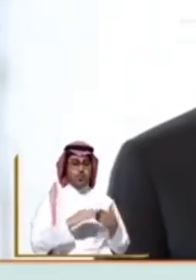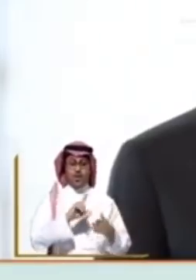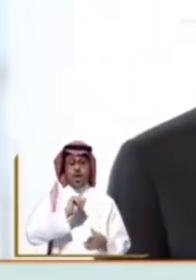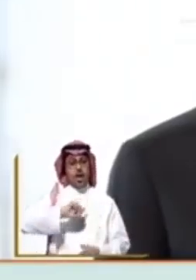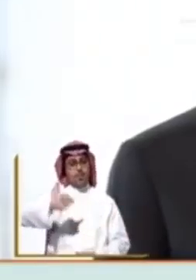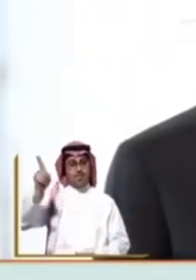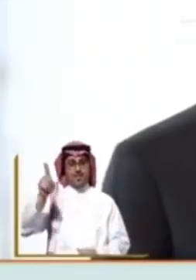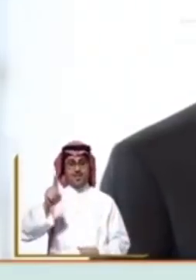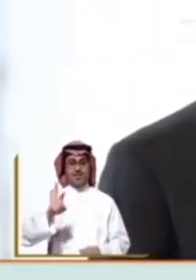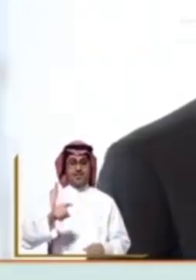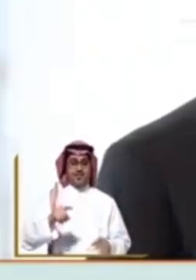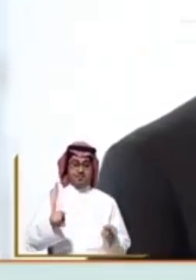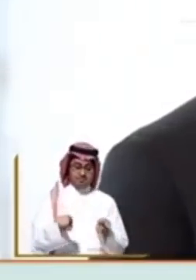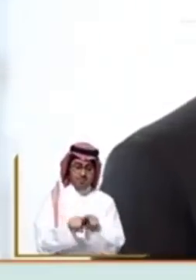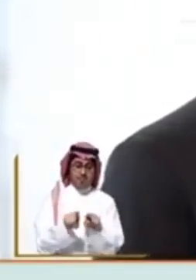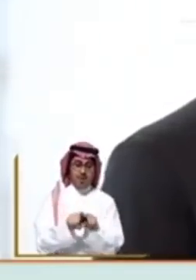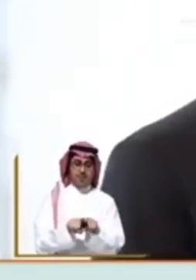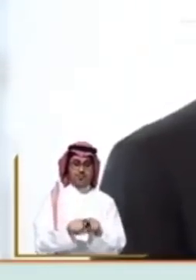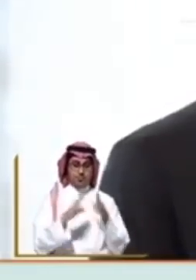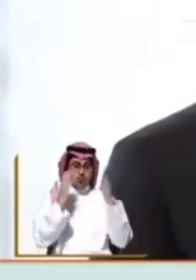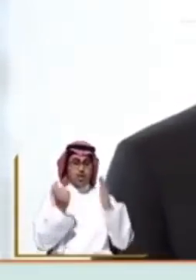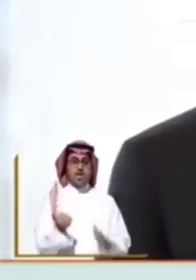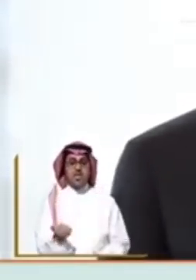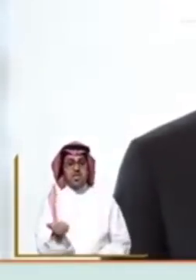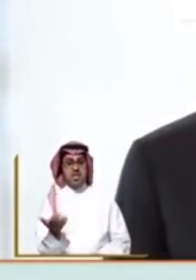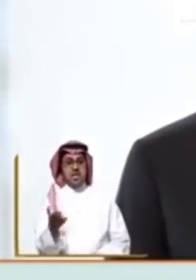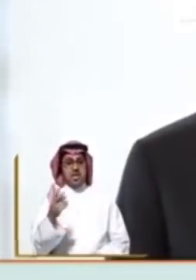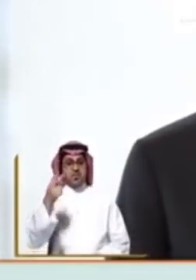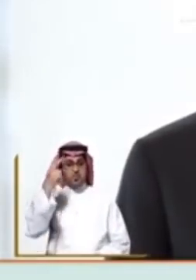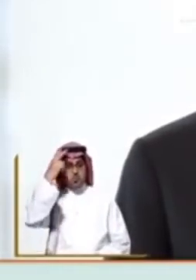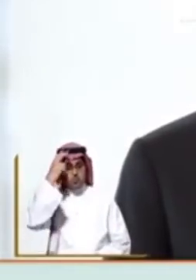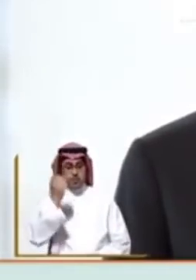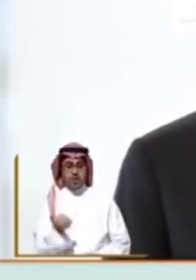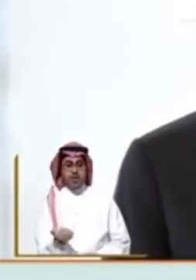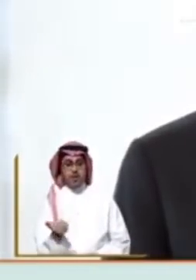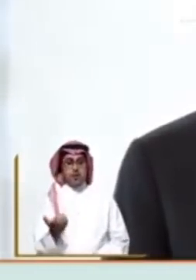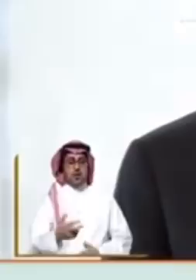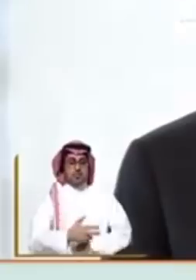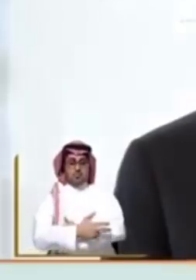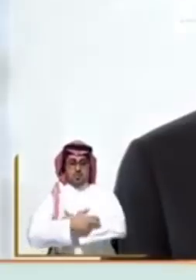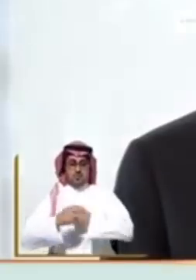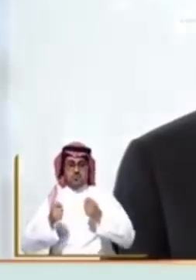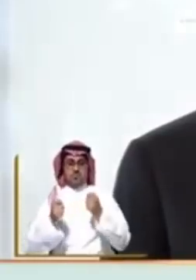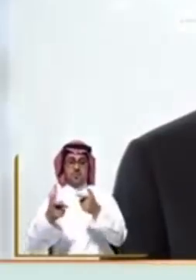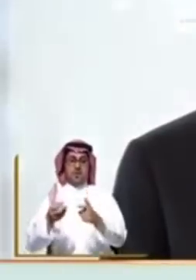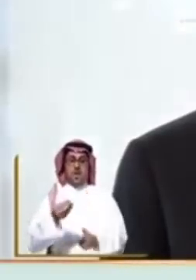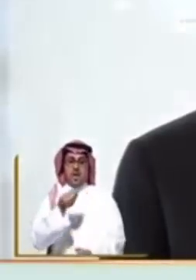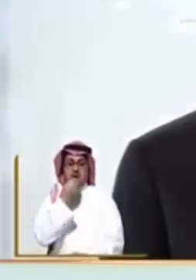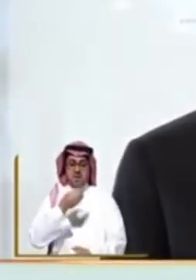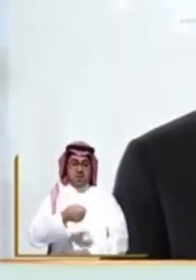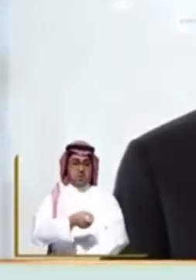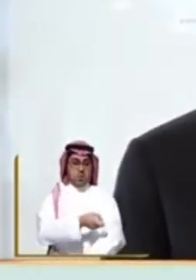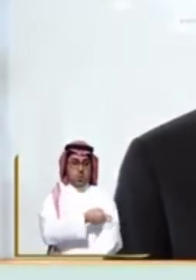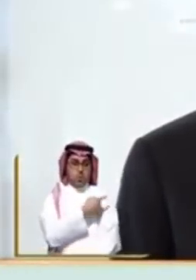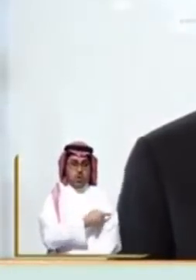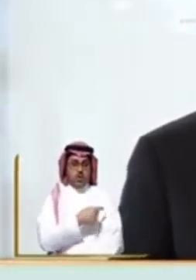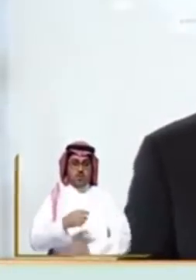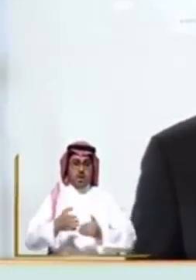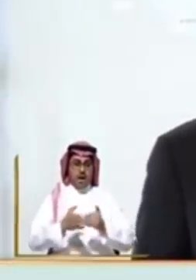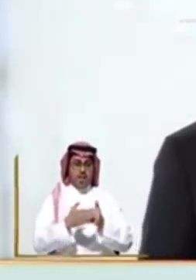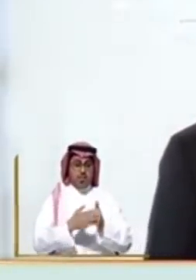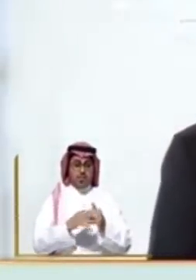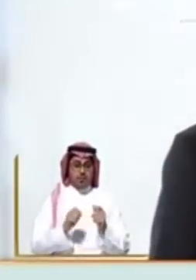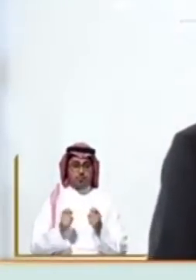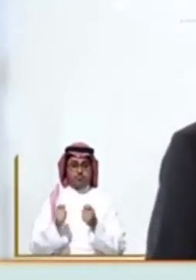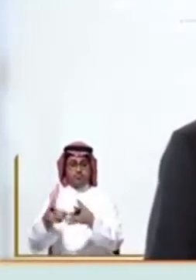التعاون الثنائي، كانت هناك مساعدة كريمة في إجلاء المواطنين الماليزيين في السعودية، وأيضا حكومتنا تقدر هذا الجهد،